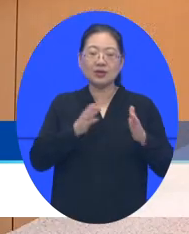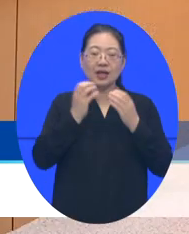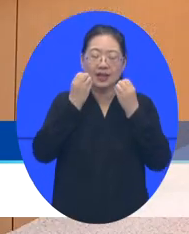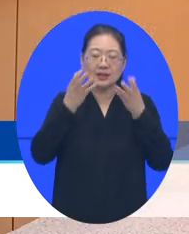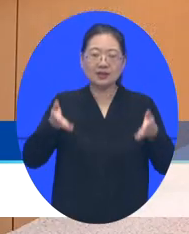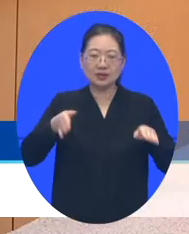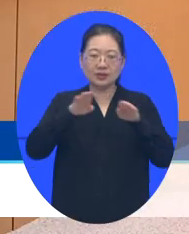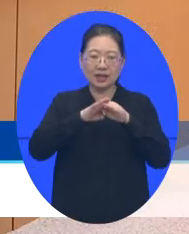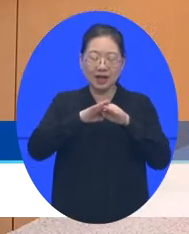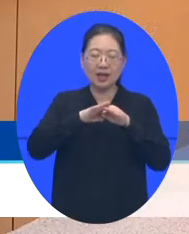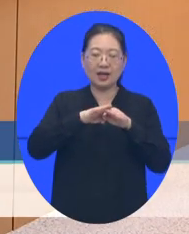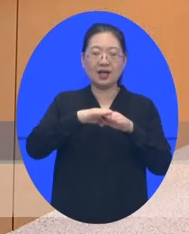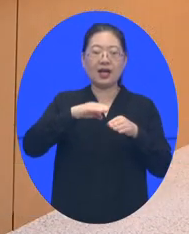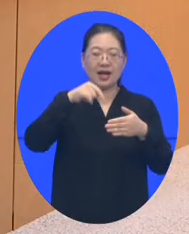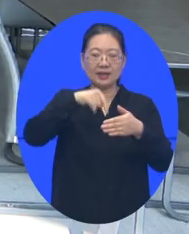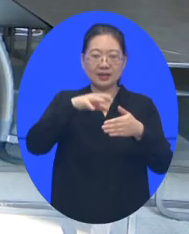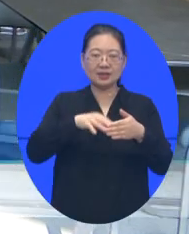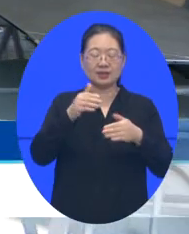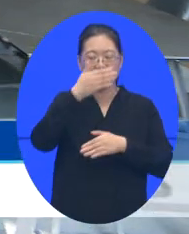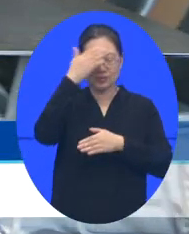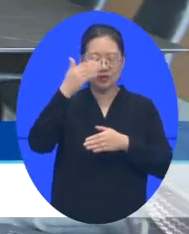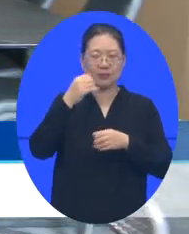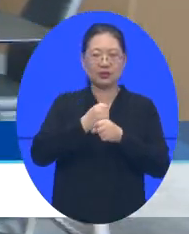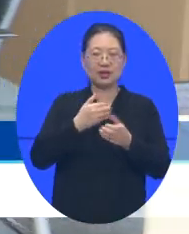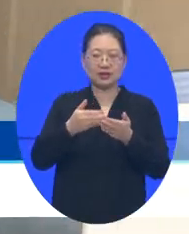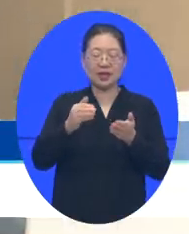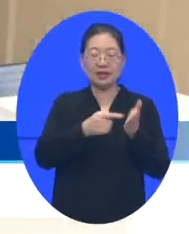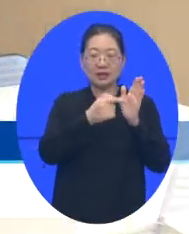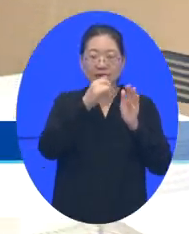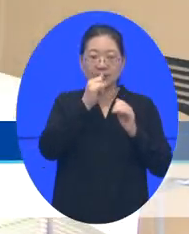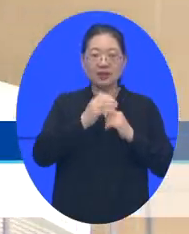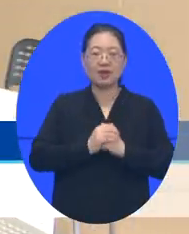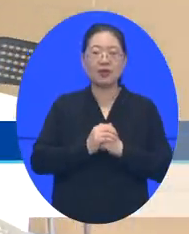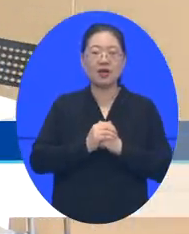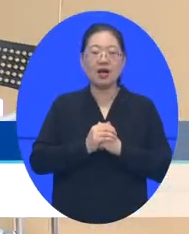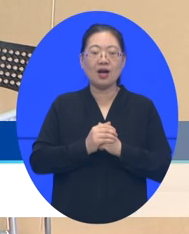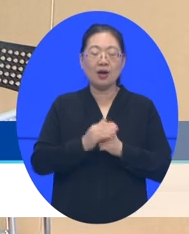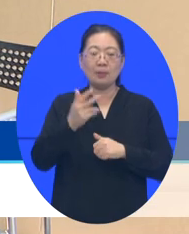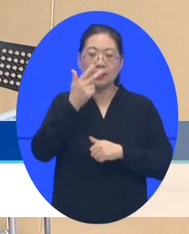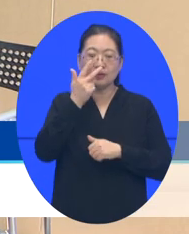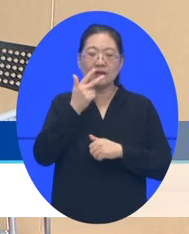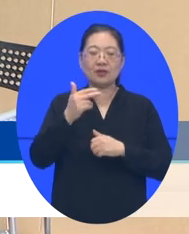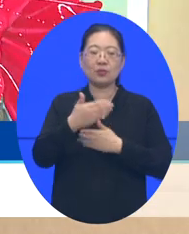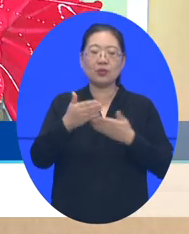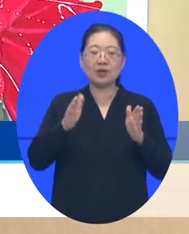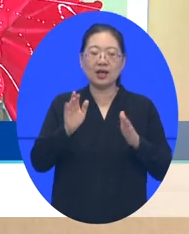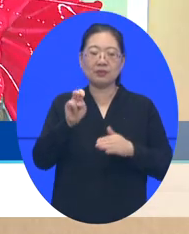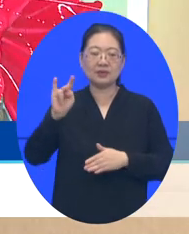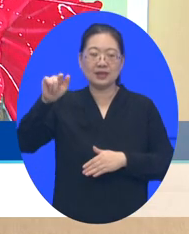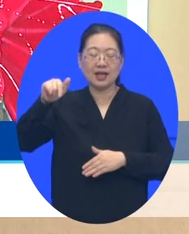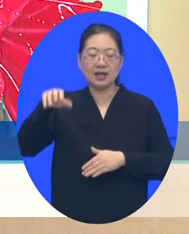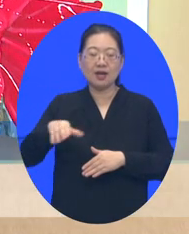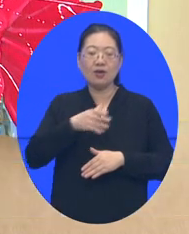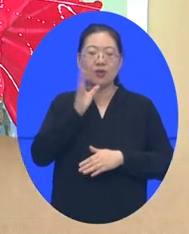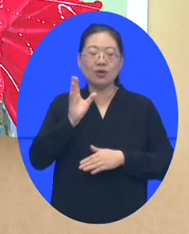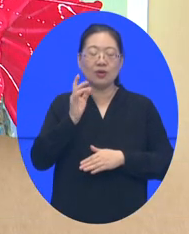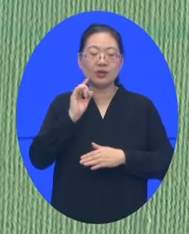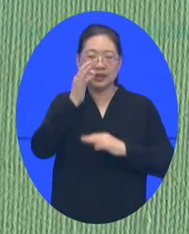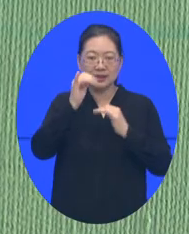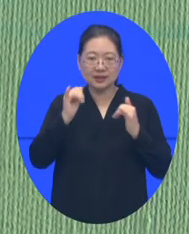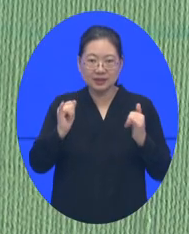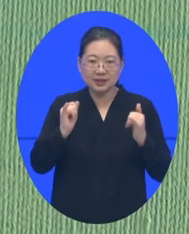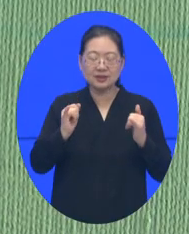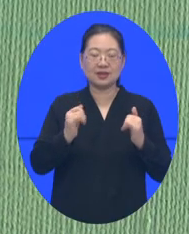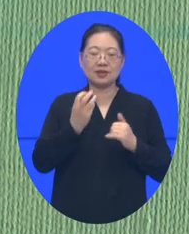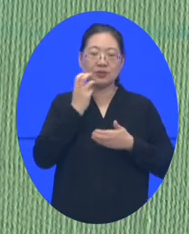로비에는 청년 작가들의 작품이 걸렸고 평택 복합문화공간인 공간 미학에서는 원로 작가들이 경기도의 힘을 주제로 한